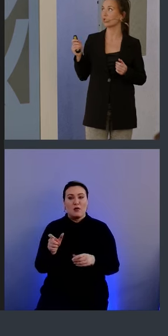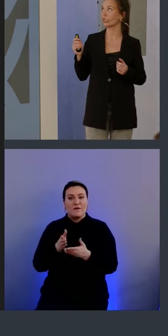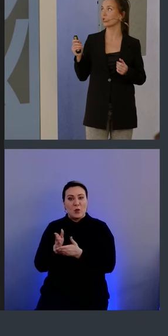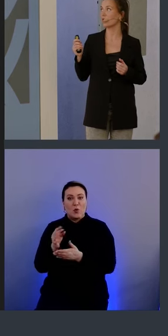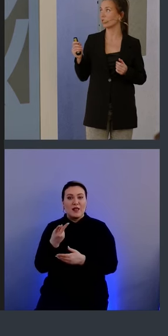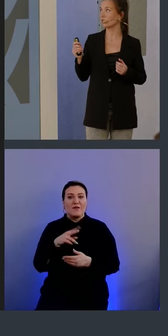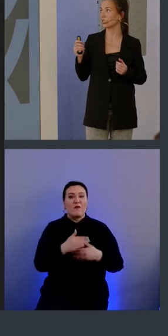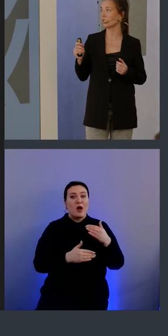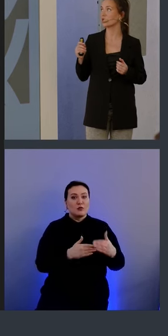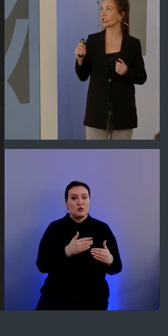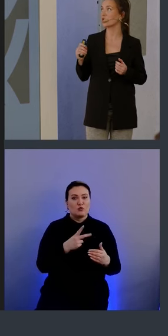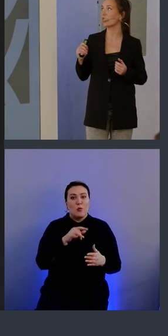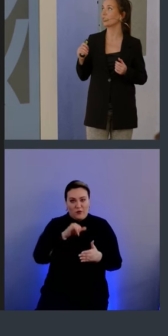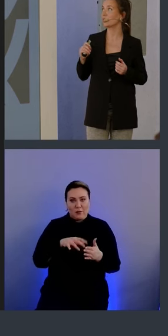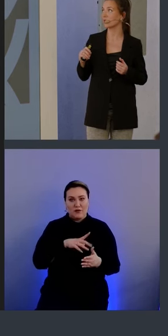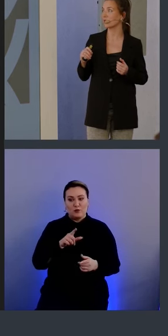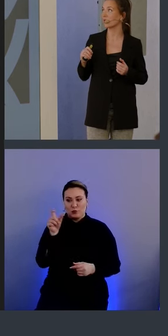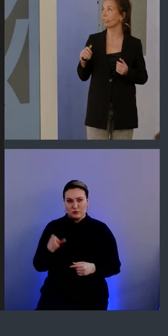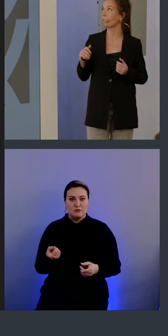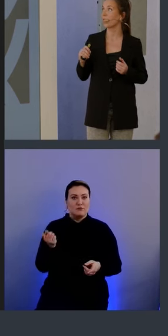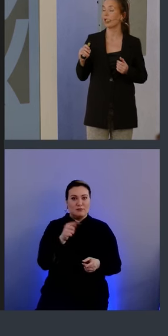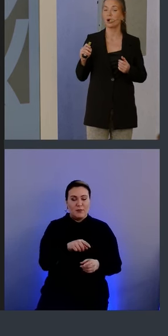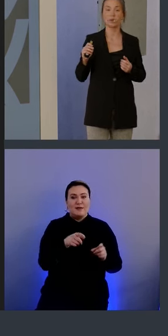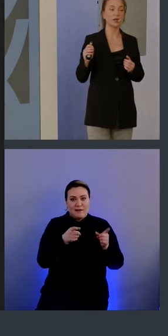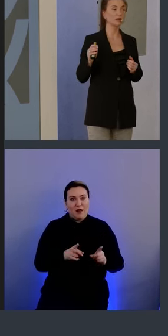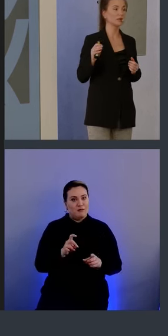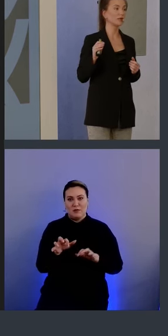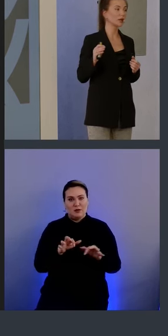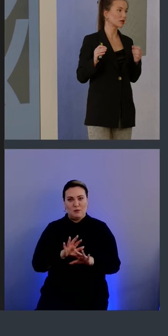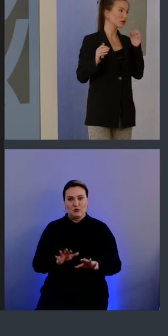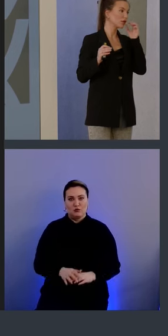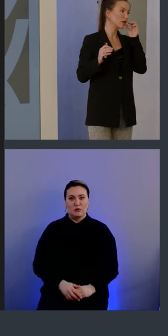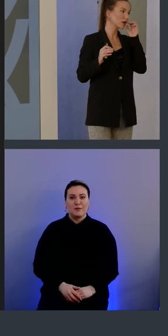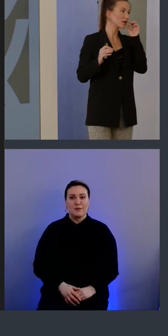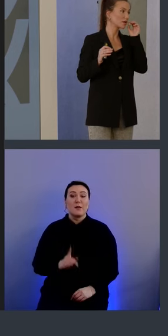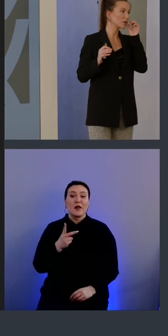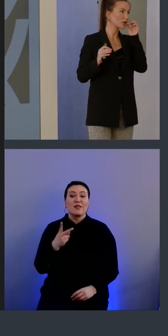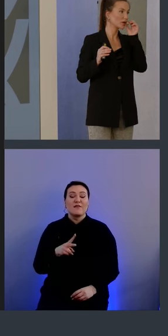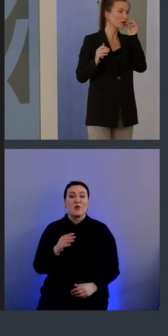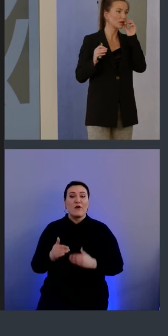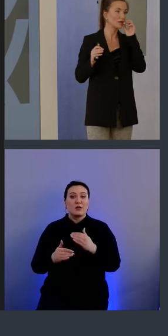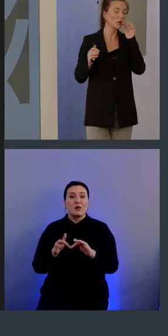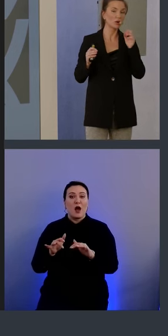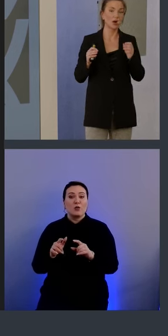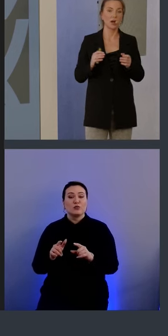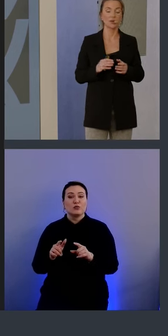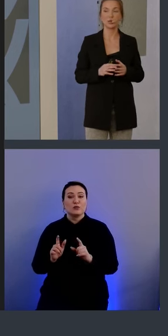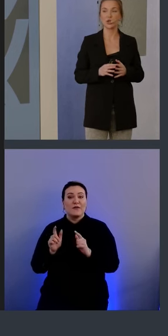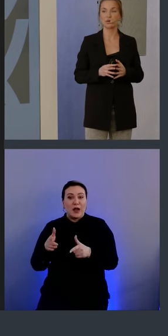уверенность в том, что в аккаунте находится наш реальный пользователь. При этом двухфакторная аутентификация и беспарольный